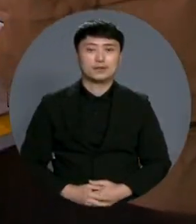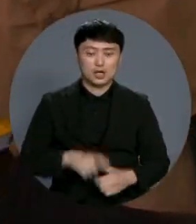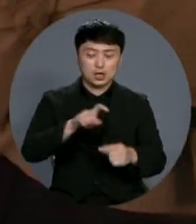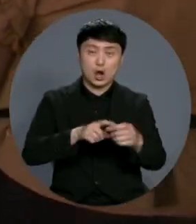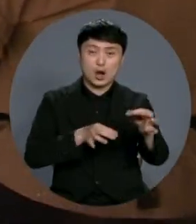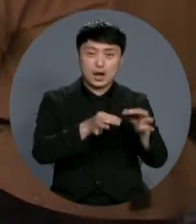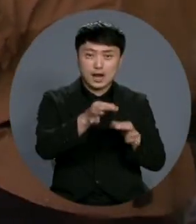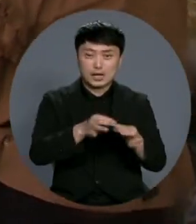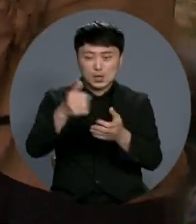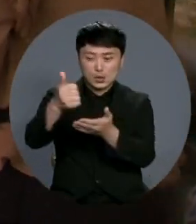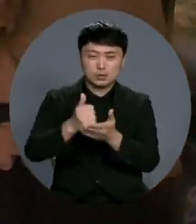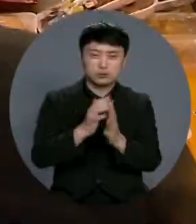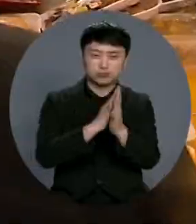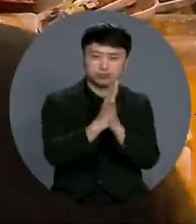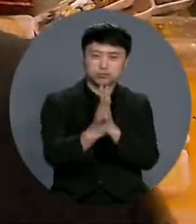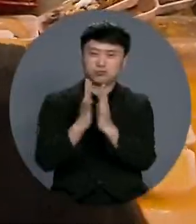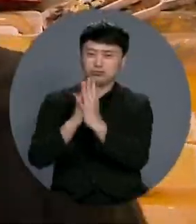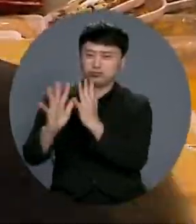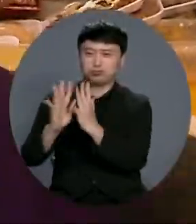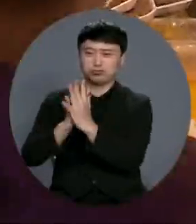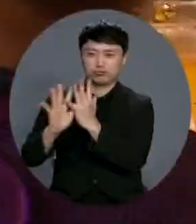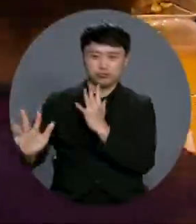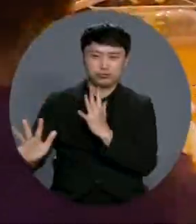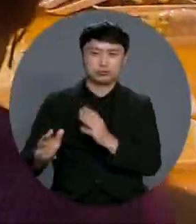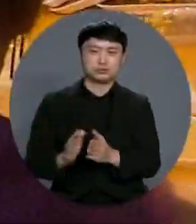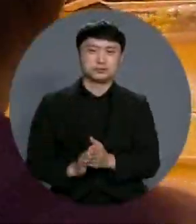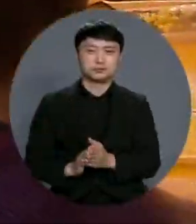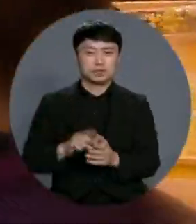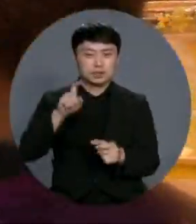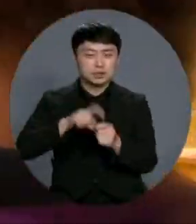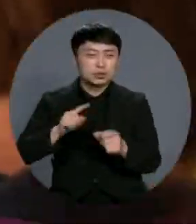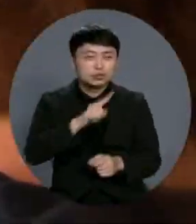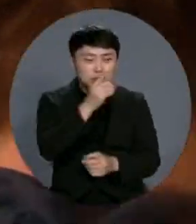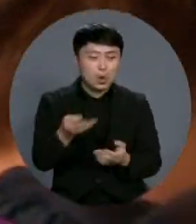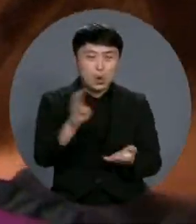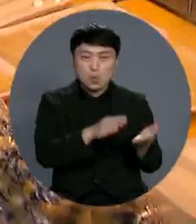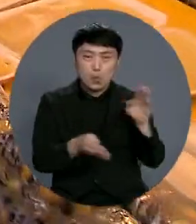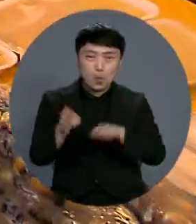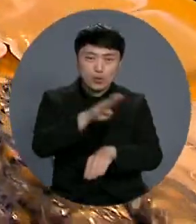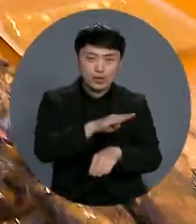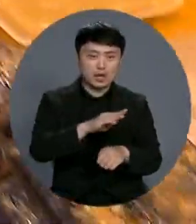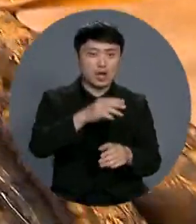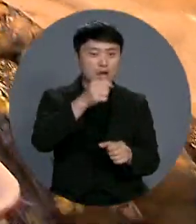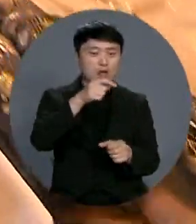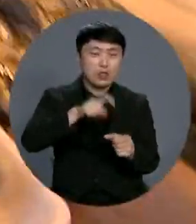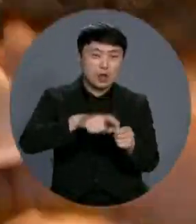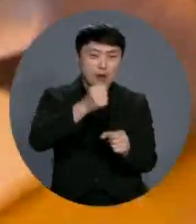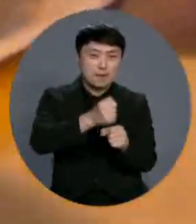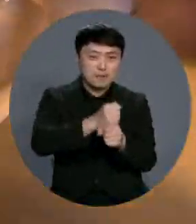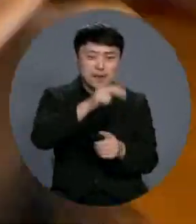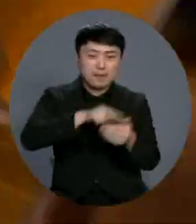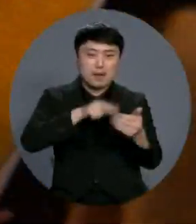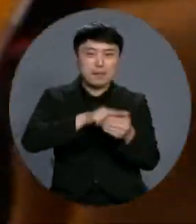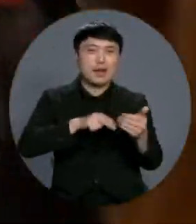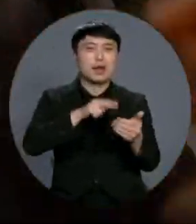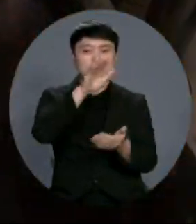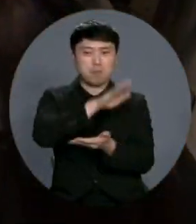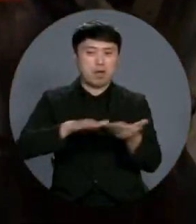떡집마다 손님들이 길게 줄을 서 있습니다. 주문받은 떡을 포장하고 연신 떡을 쪄내지만 금세